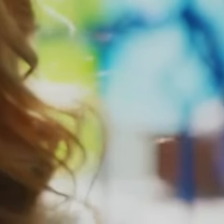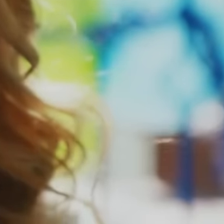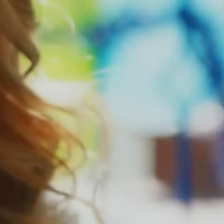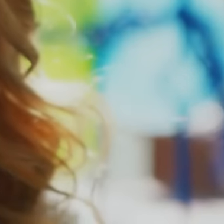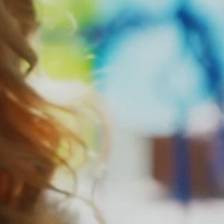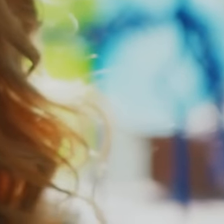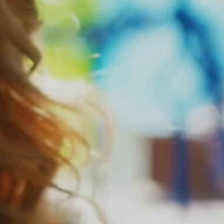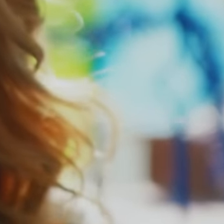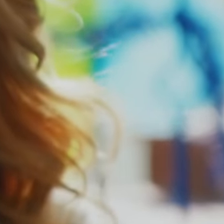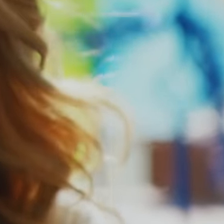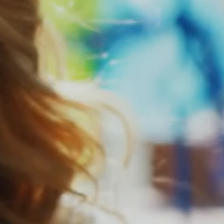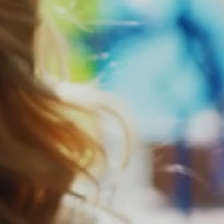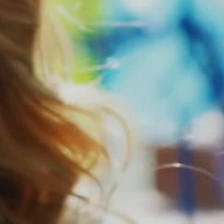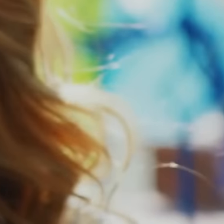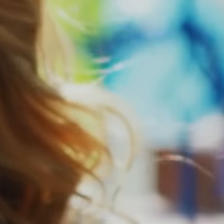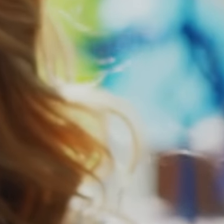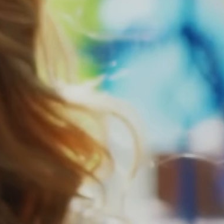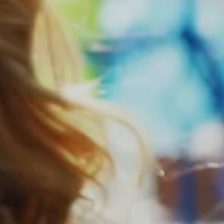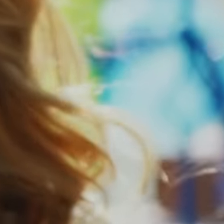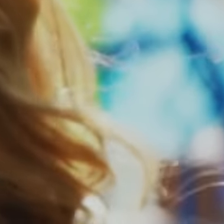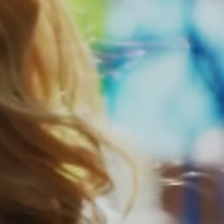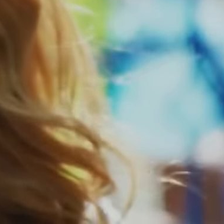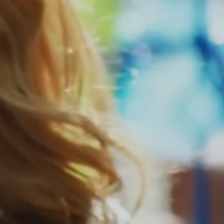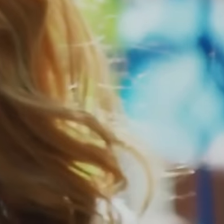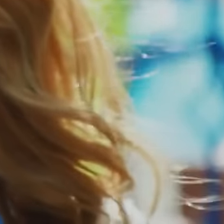Itır'ın beti benzi attı. Sağında duran Tarık'a döndü.